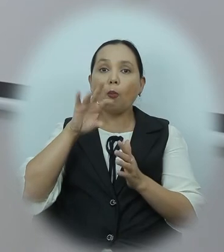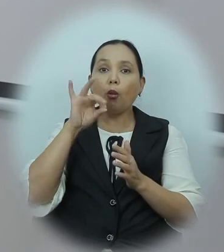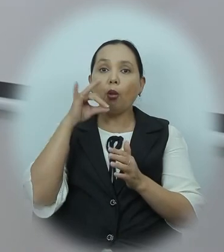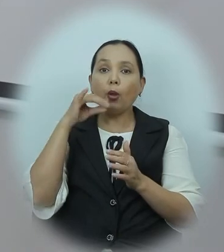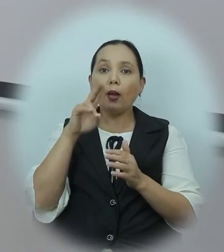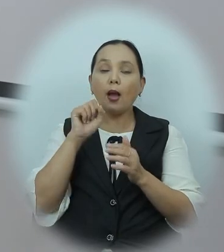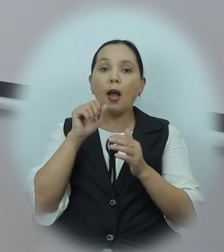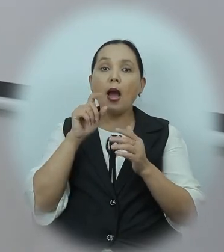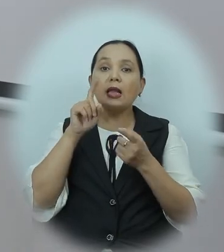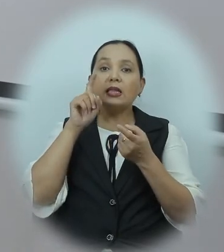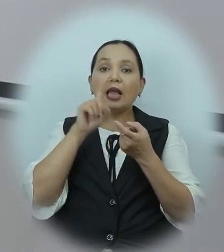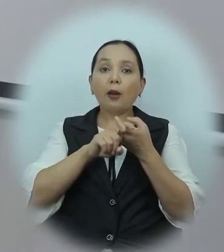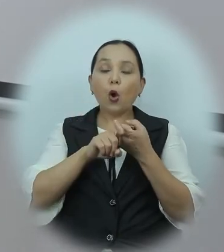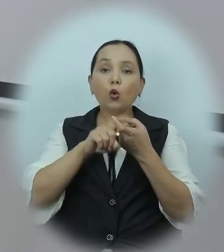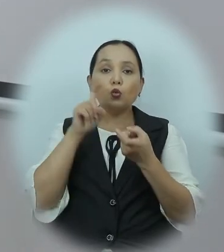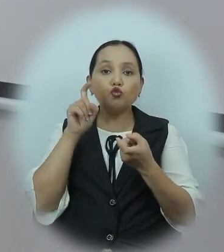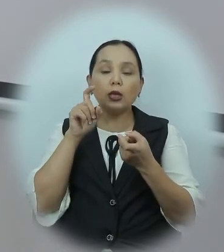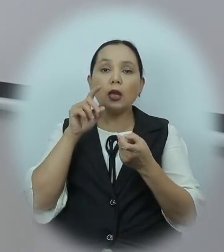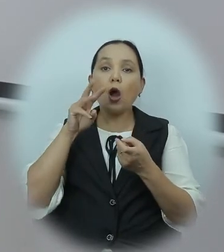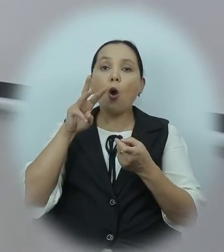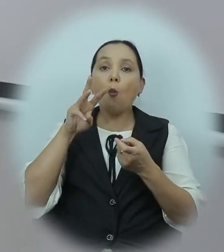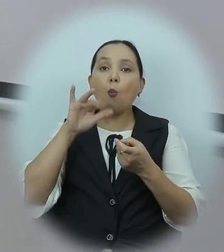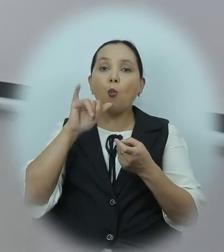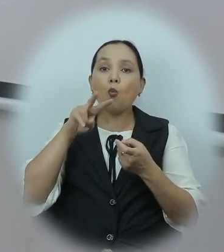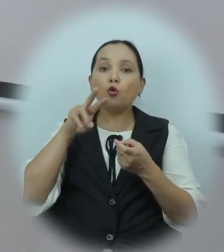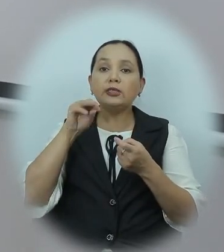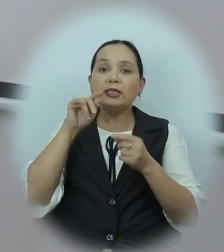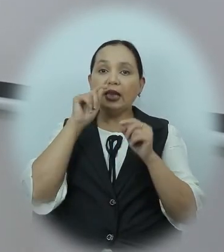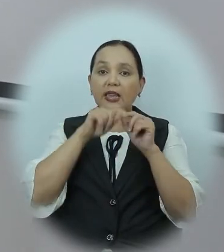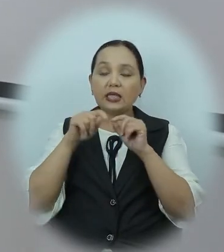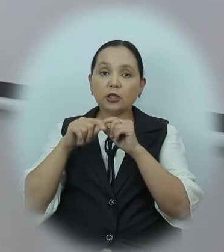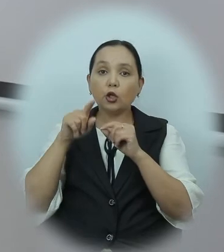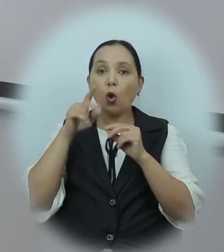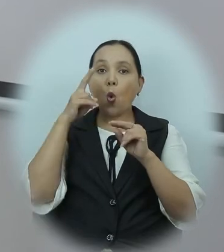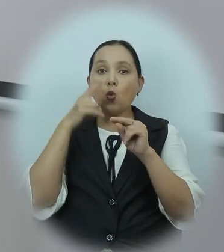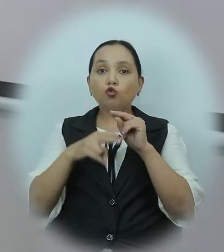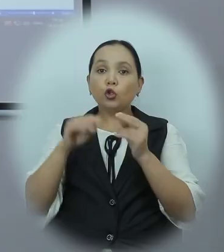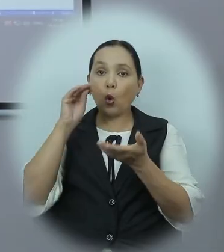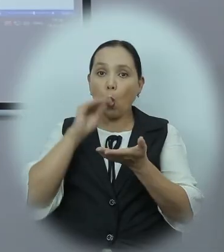uzilgan holatda multitesterni birinchi shub uchini qo'yamiz.